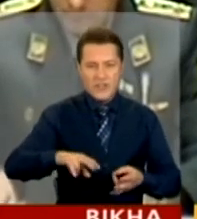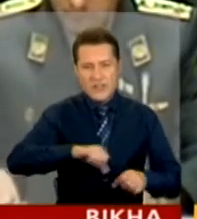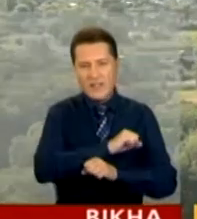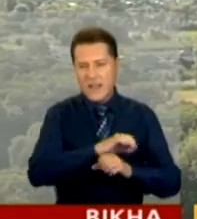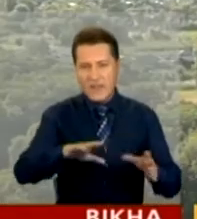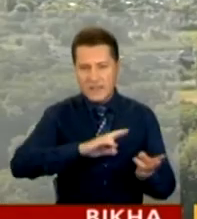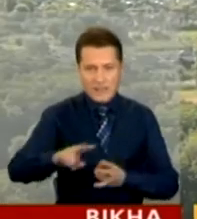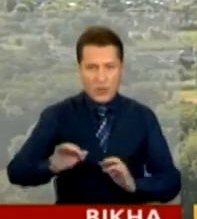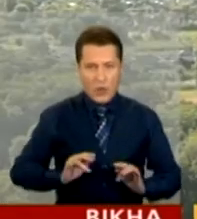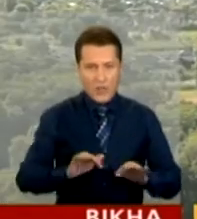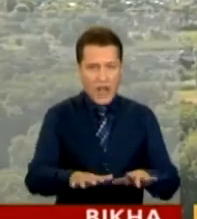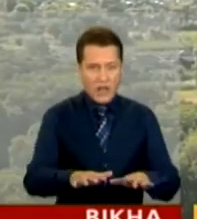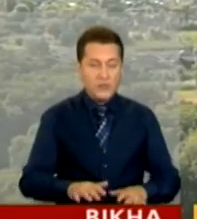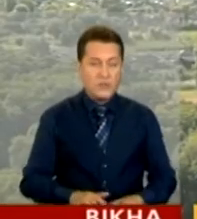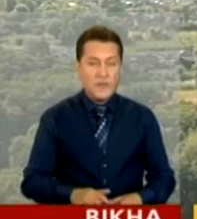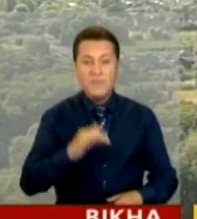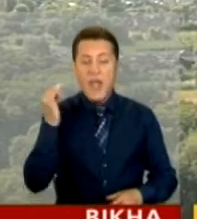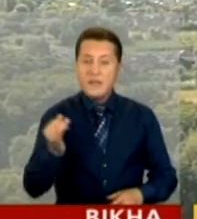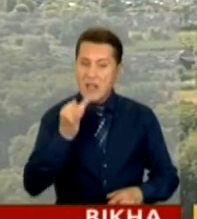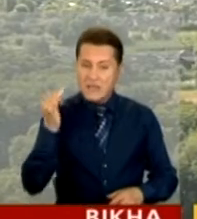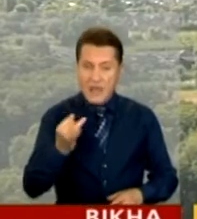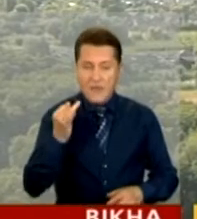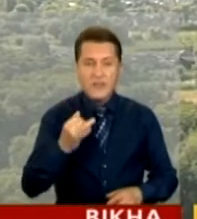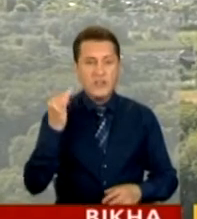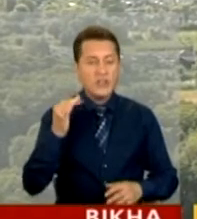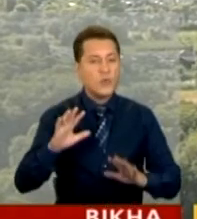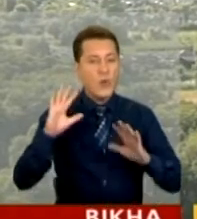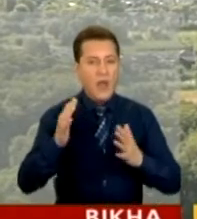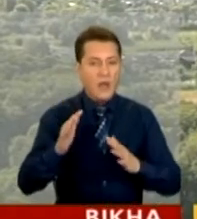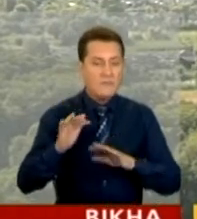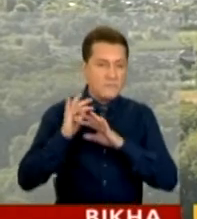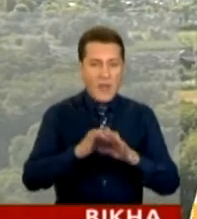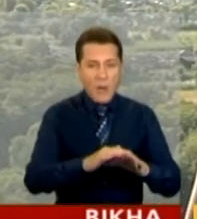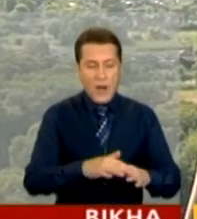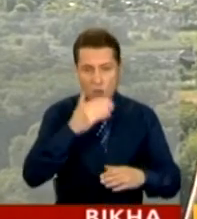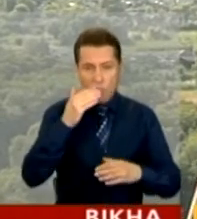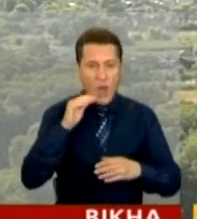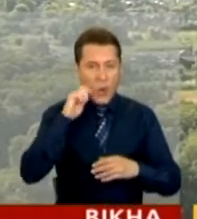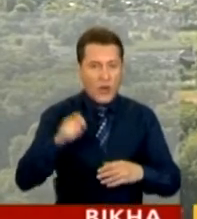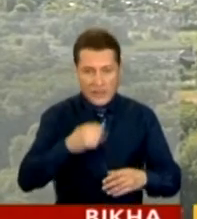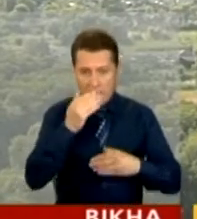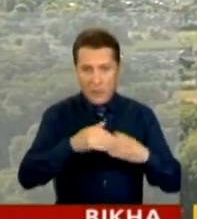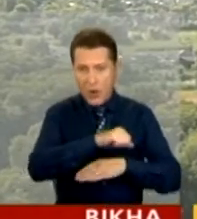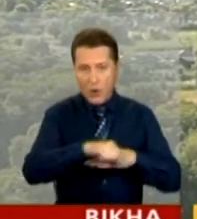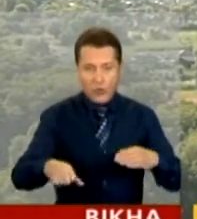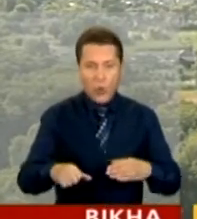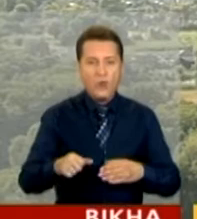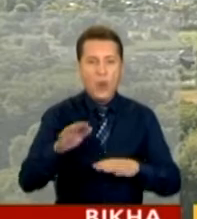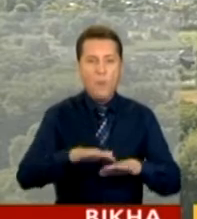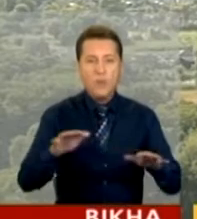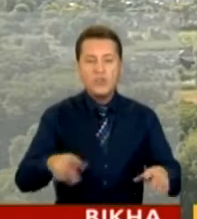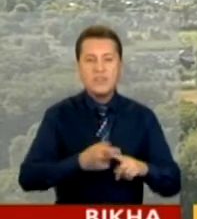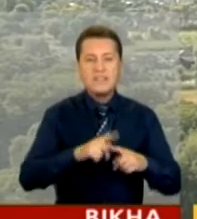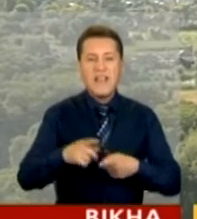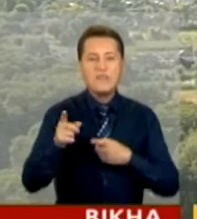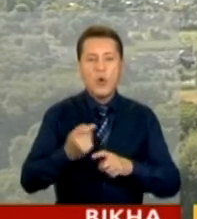діяльності. Віта, ну найцікавіше в історії нападу на українські прикордонні пункти – це зброя, якою користуються терористи.